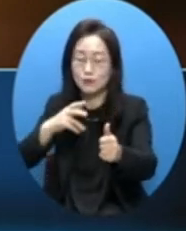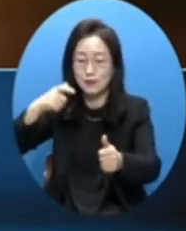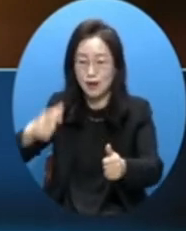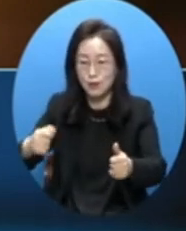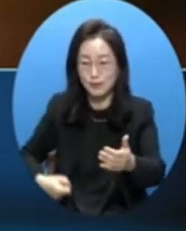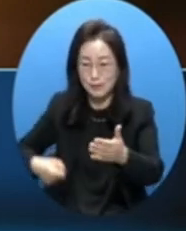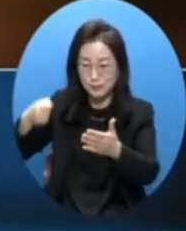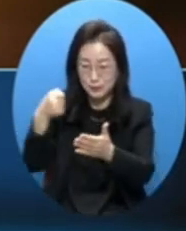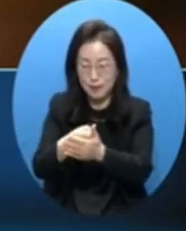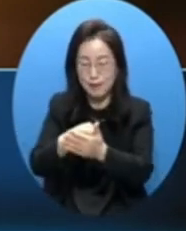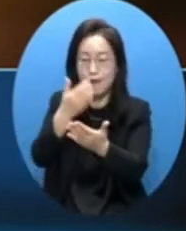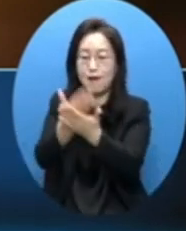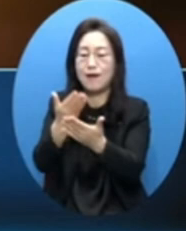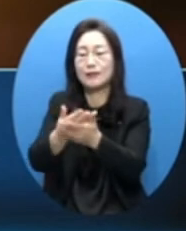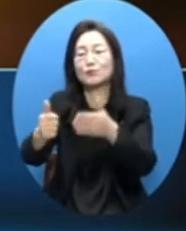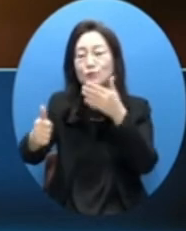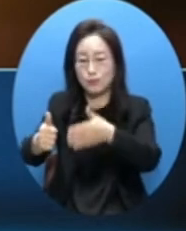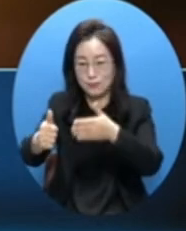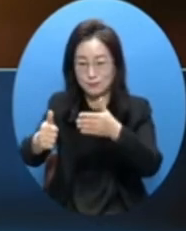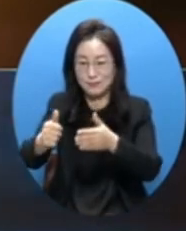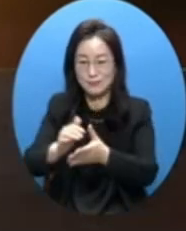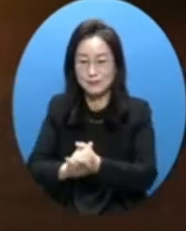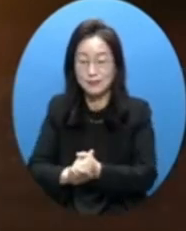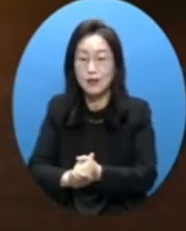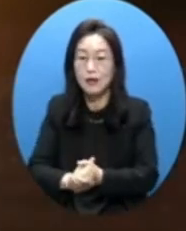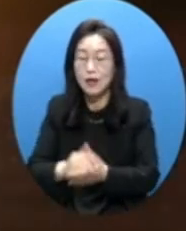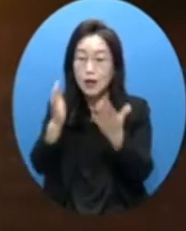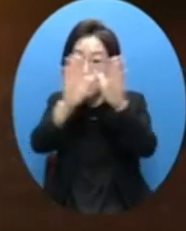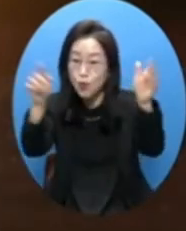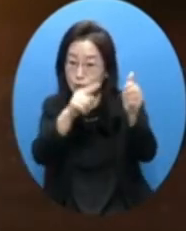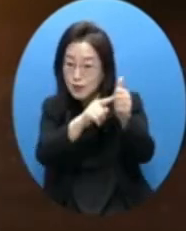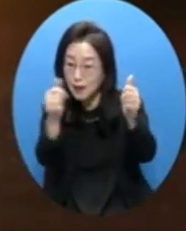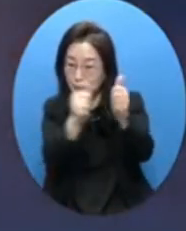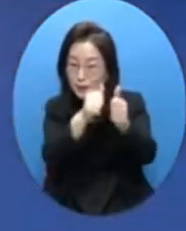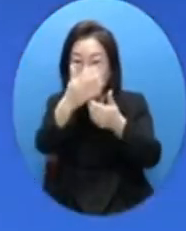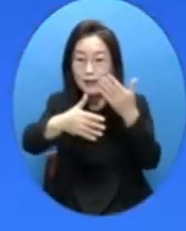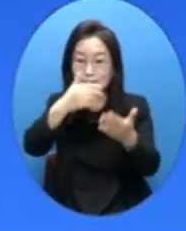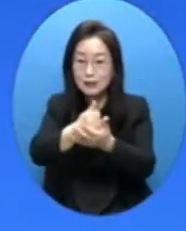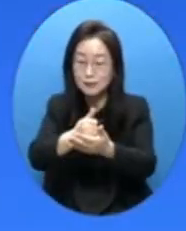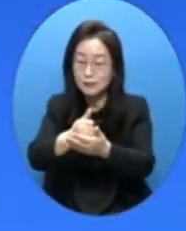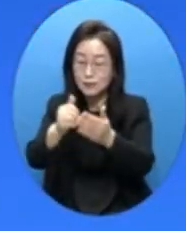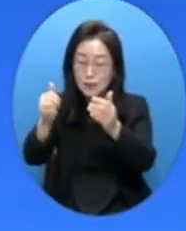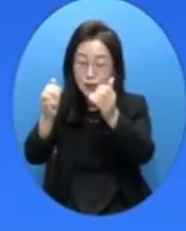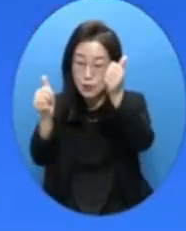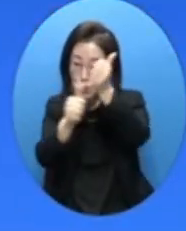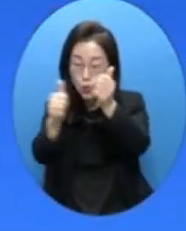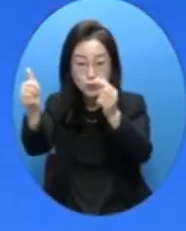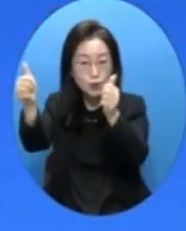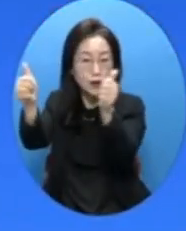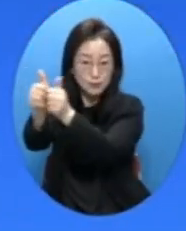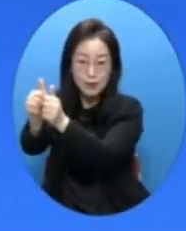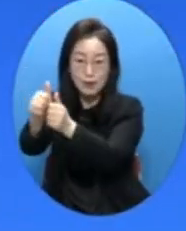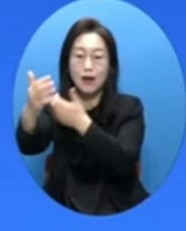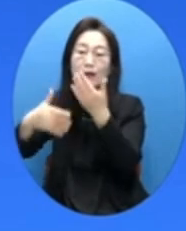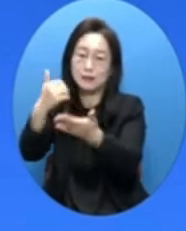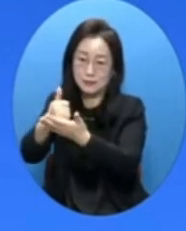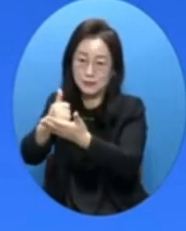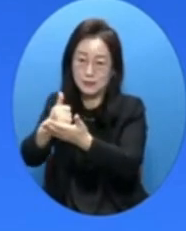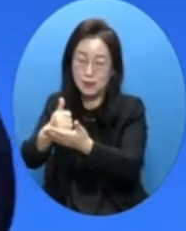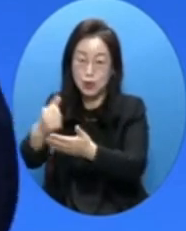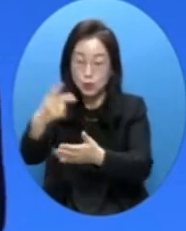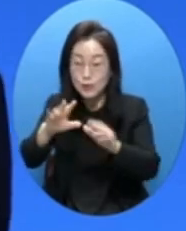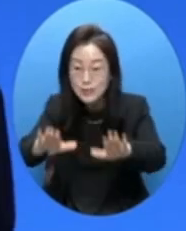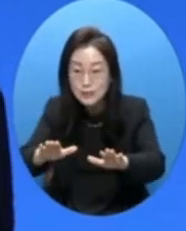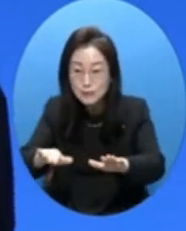강하고 담대하소서. 모세와 함께 하시는 하나님이 여호수아와 함께 하시고 여호수아와 함께 하시는 하나님이